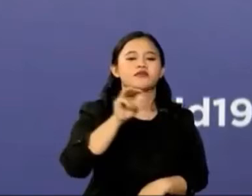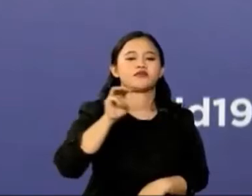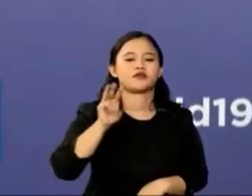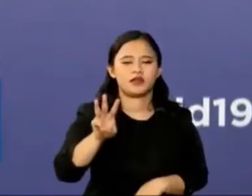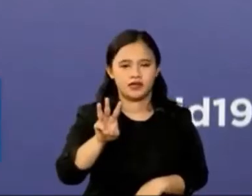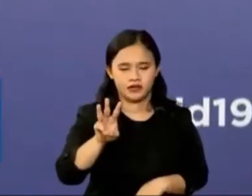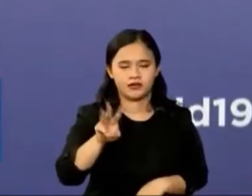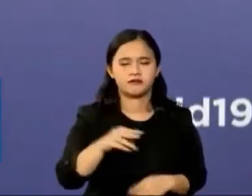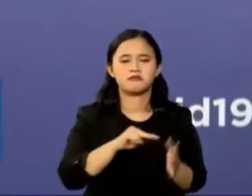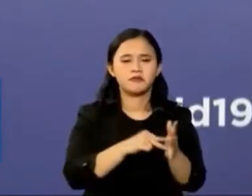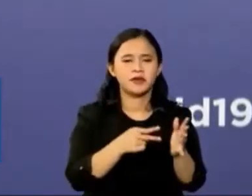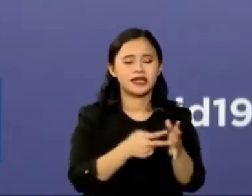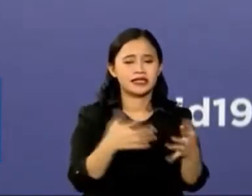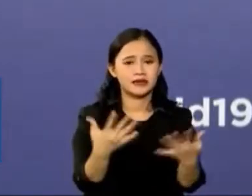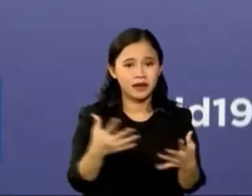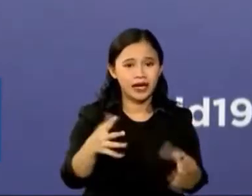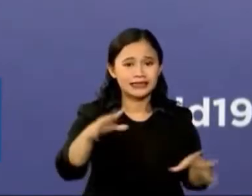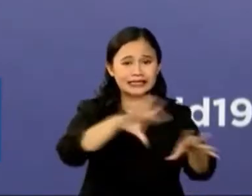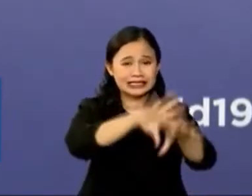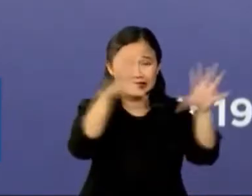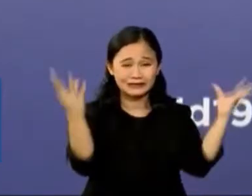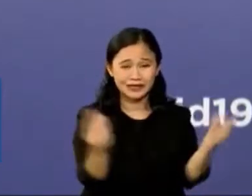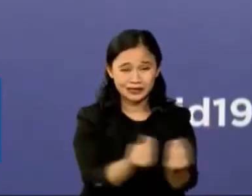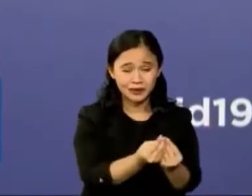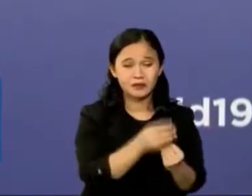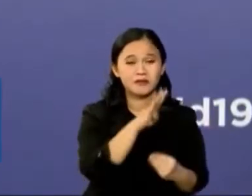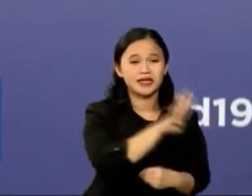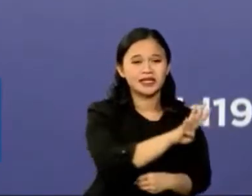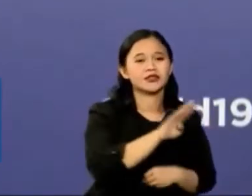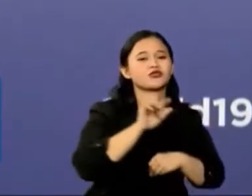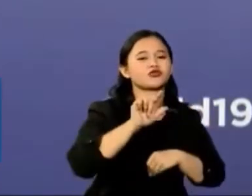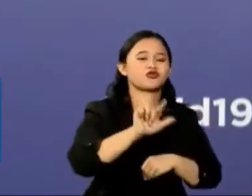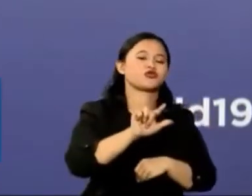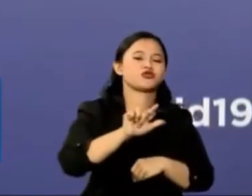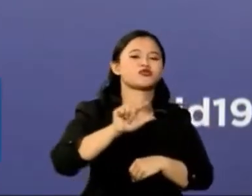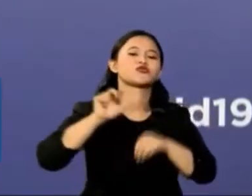15.333. Artinya ini sekarang sudah menjadi